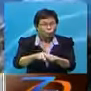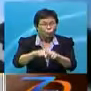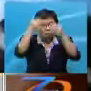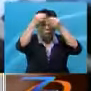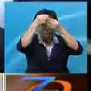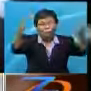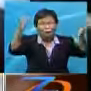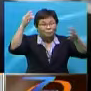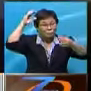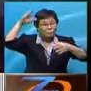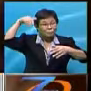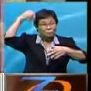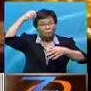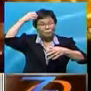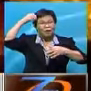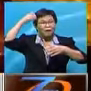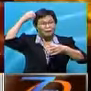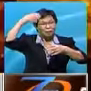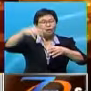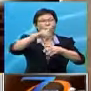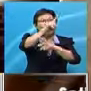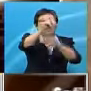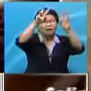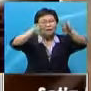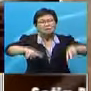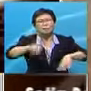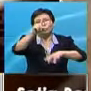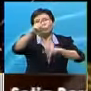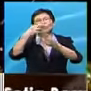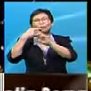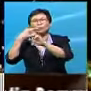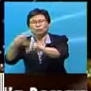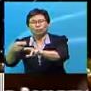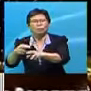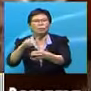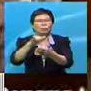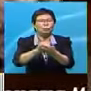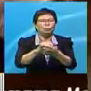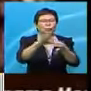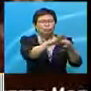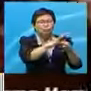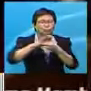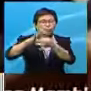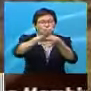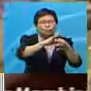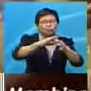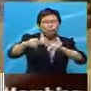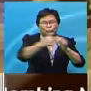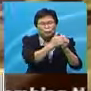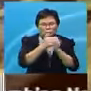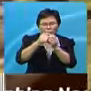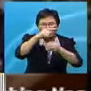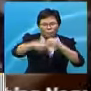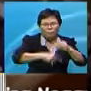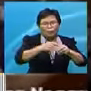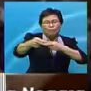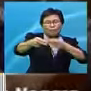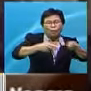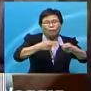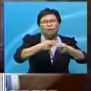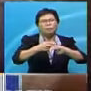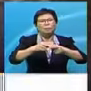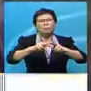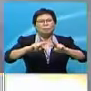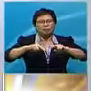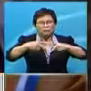tersebut ialah mengenai One ASEAN, One Response, iaitu kesepakatan tindakan bersama mengenai pengurusan